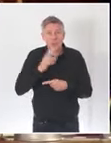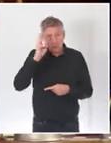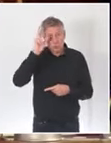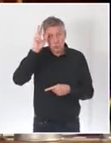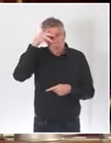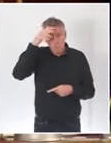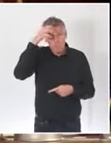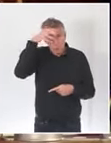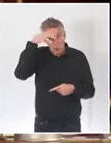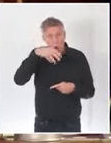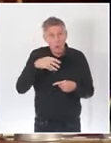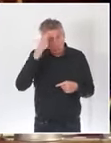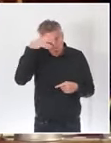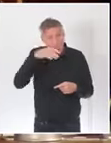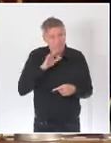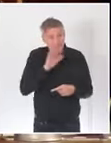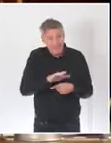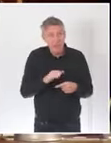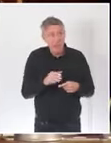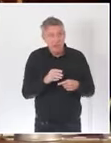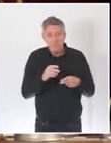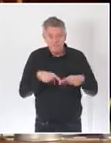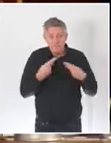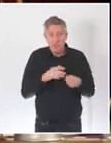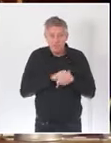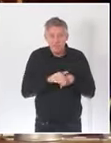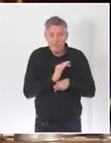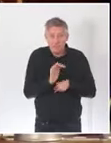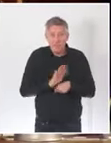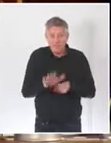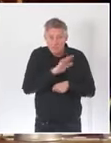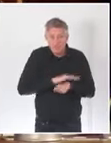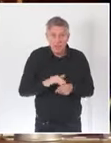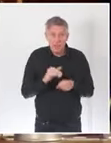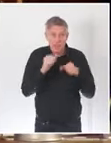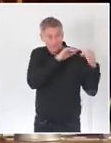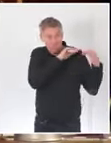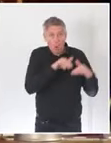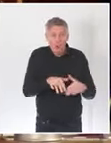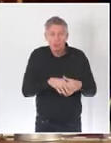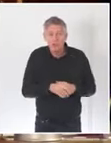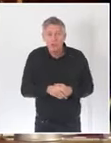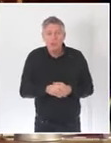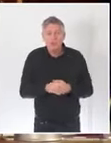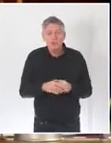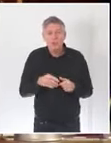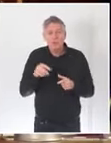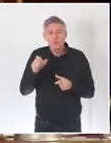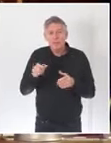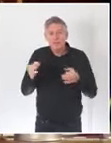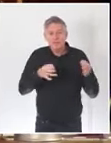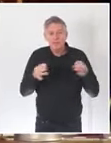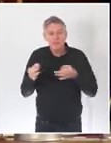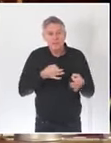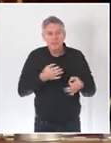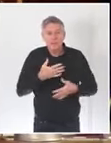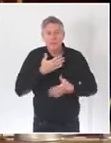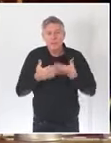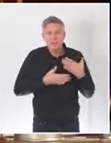Quand j'entends les propos qui ont été tenus par un certain nombre d'entre vous, nous sommes typiquement dans ce cas de